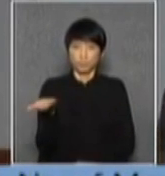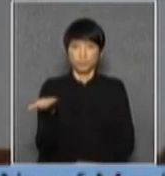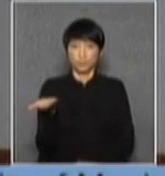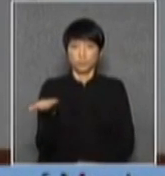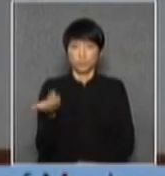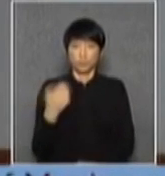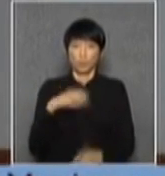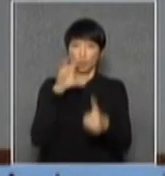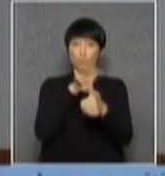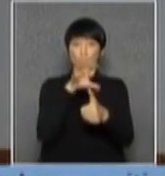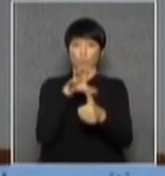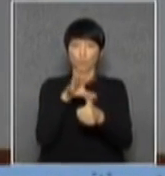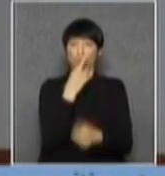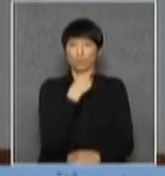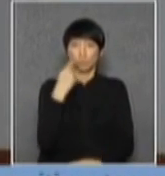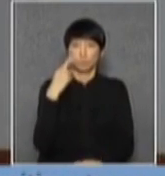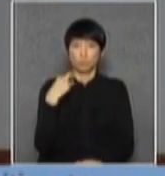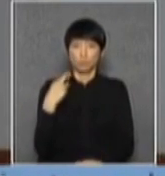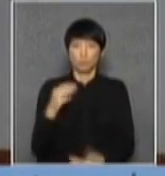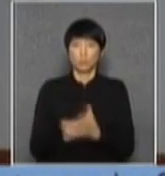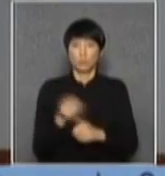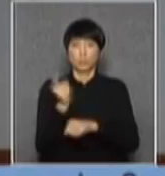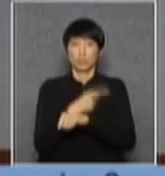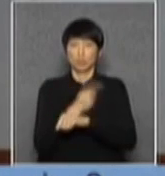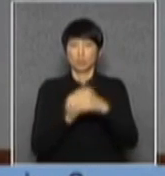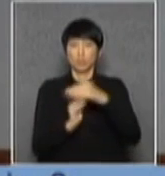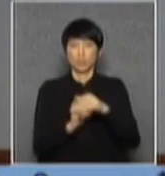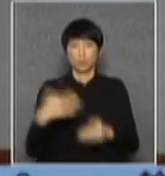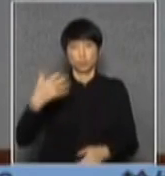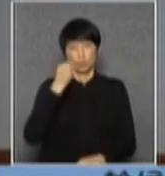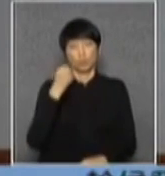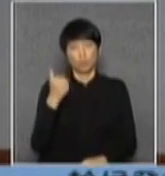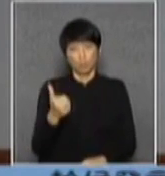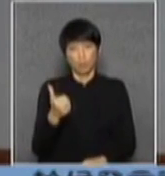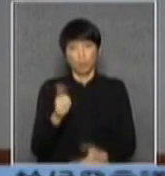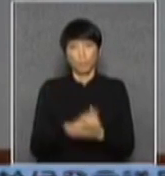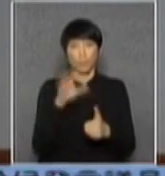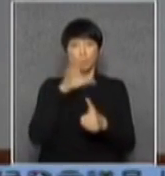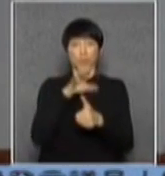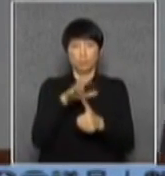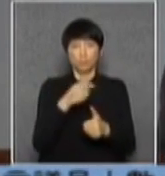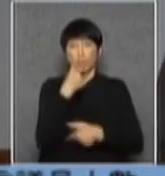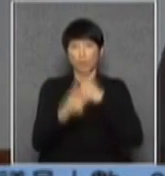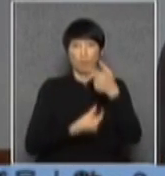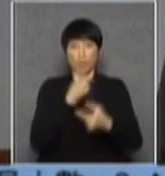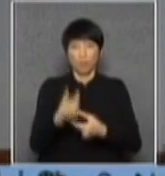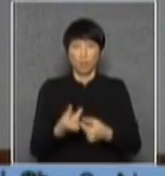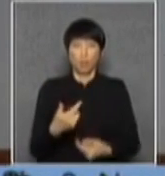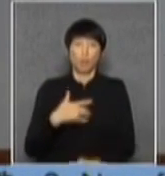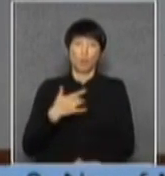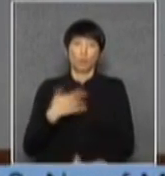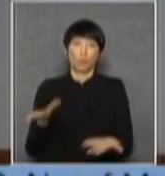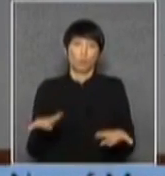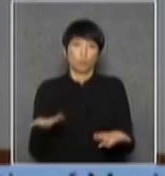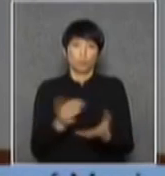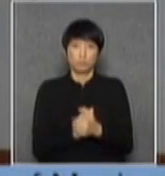鬧曾俊華到呢度一個一段落，因為其實主席都啱嘅。鬧一個人何必鬧得太多啫？鬧得太多唔值錢。我